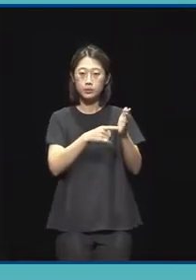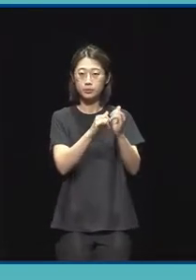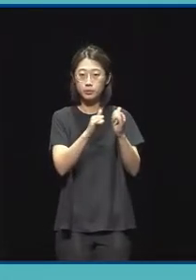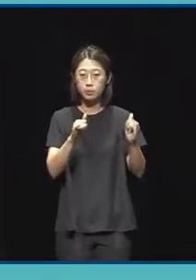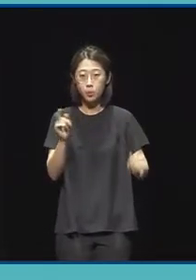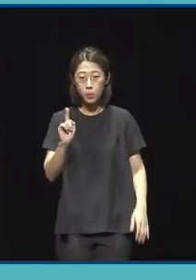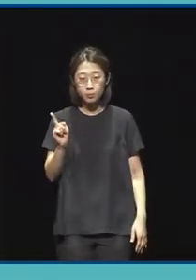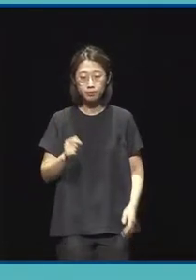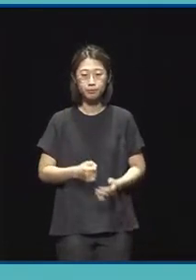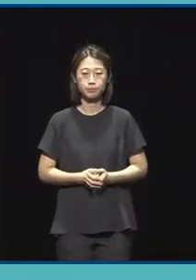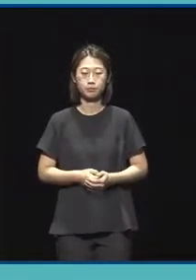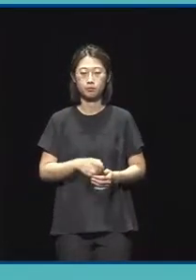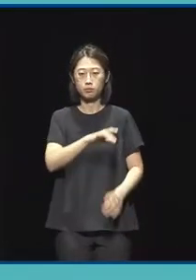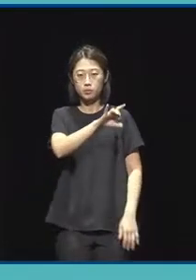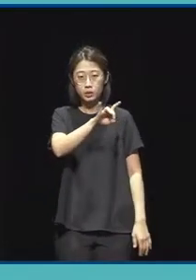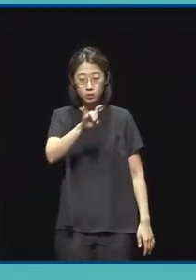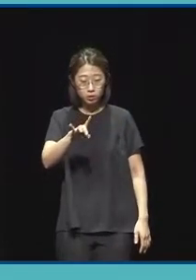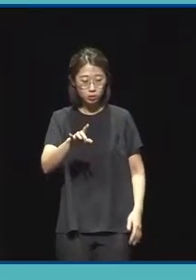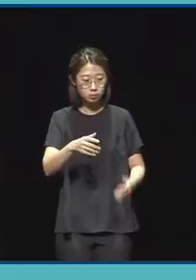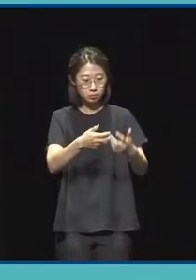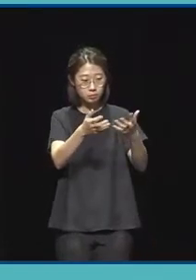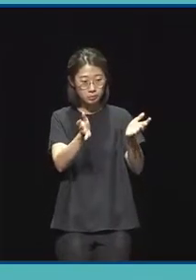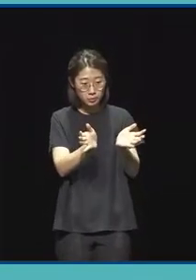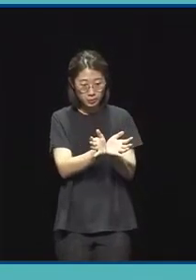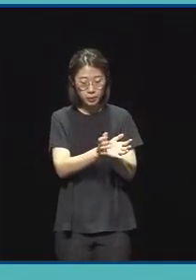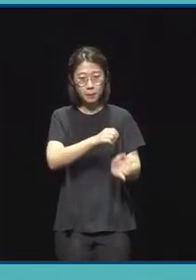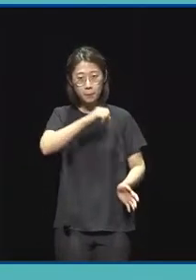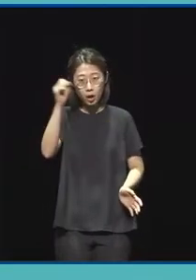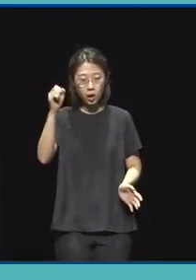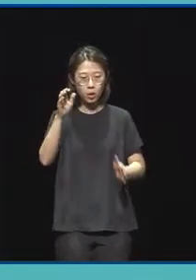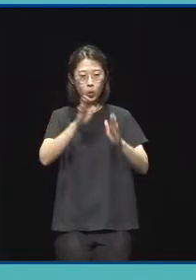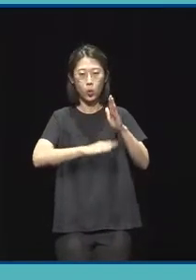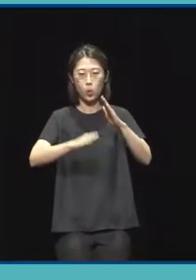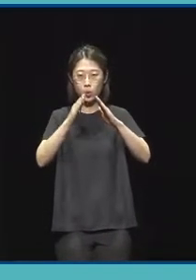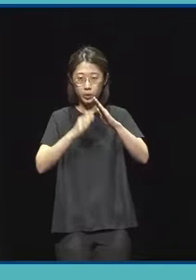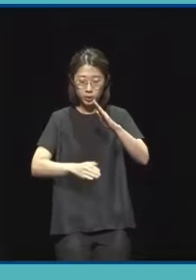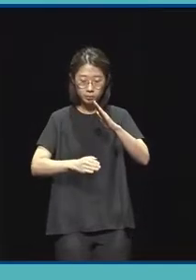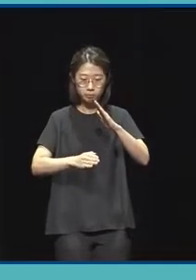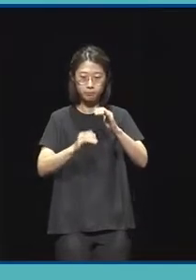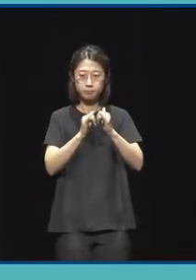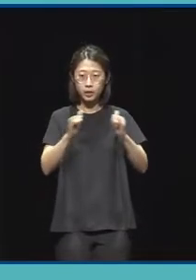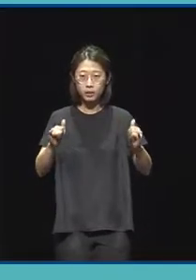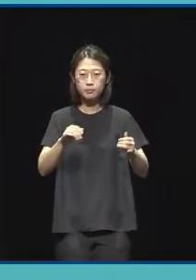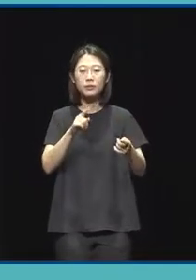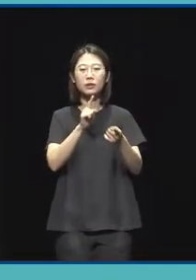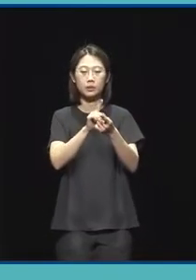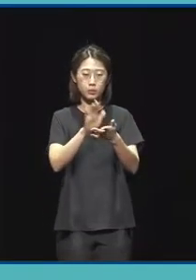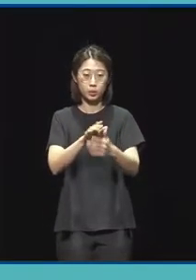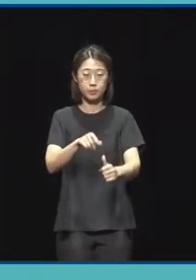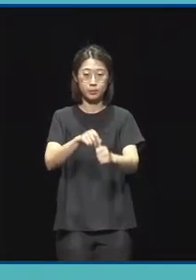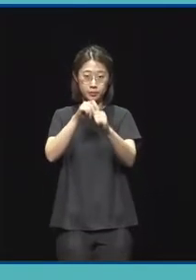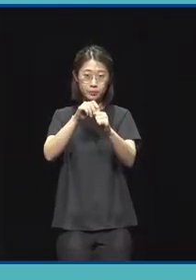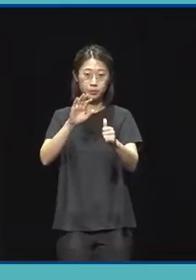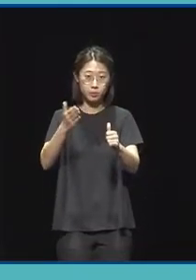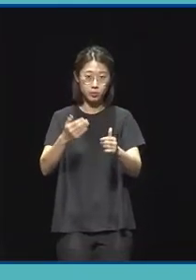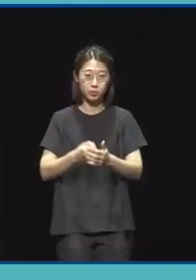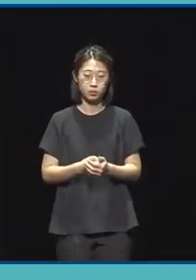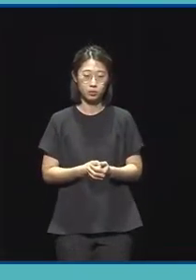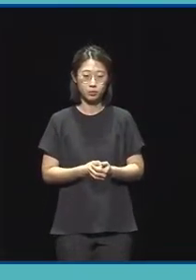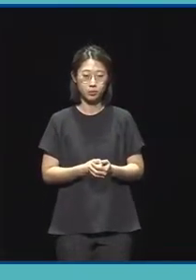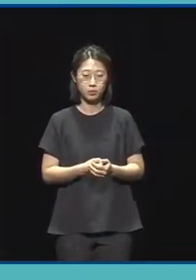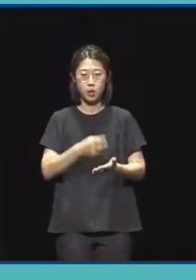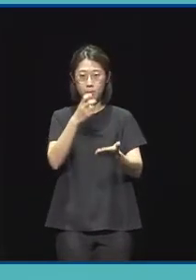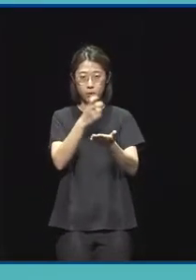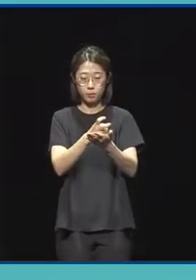인력은 각각의 사업에 선정된 단체가 공개 채용 등의 방식으로 인력을 직접 채용하게 되며 근로기준법